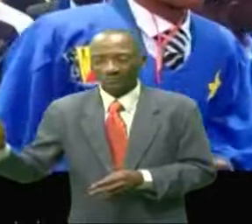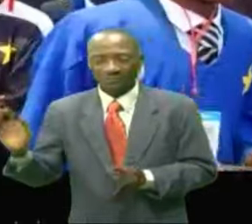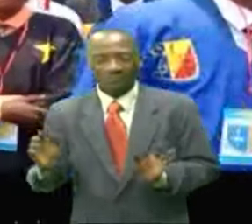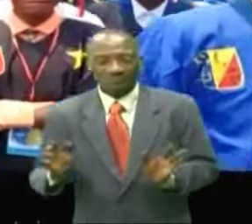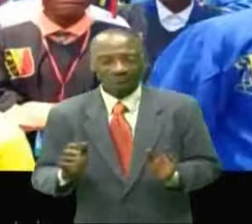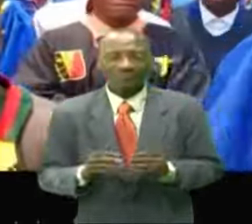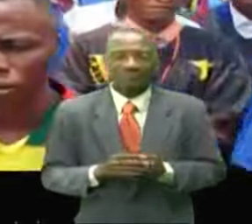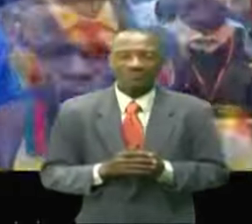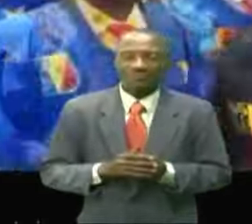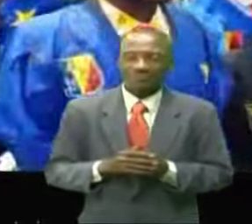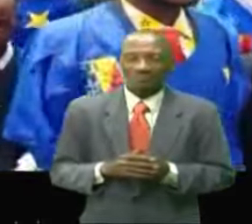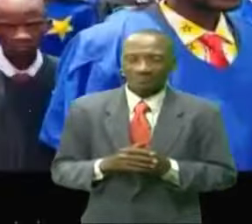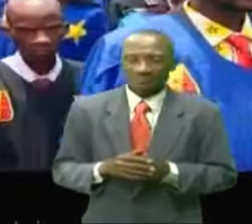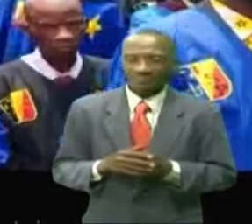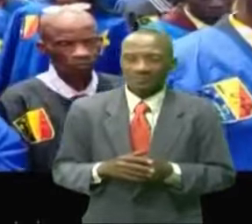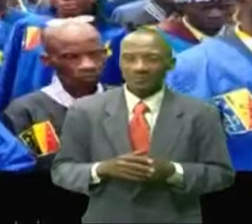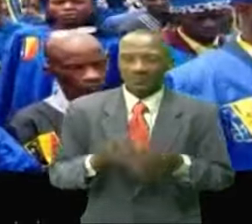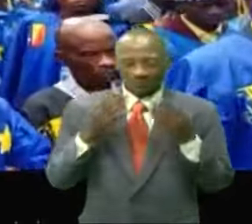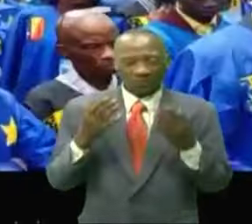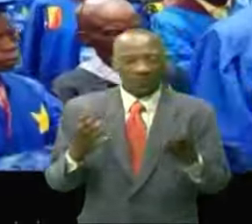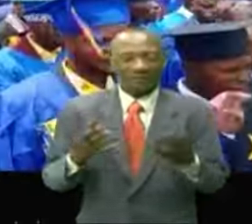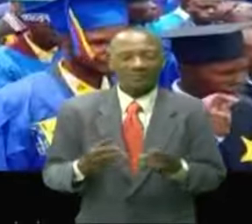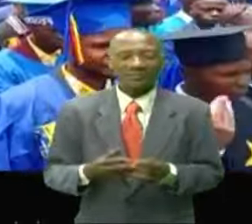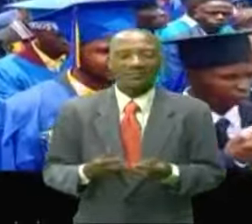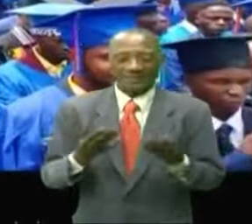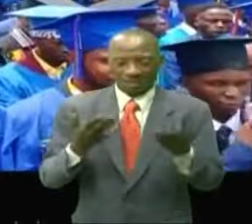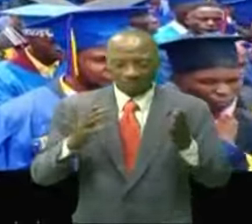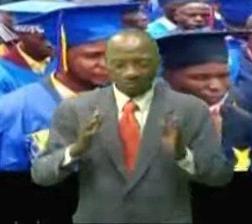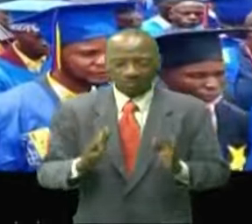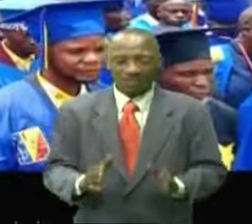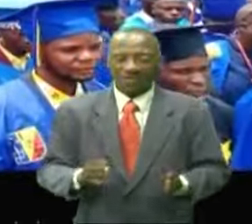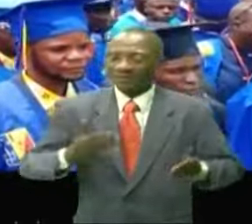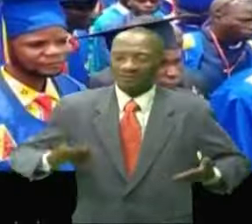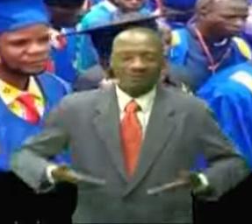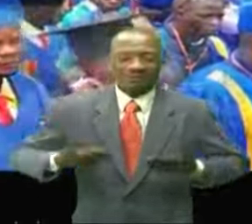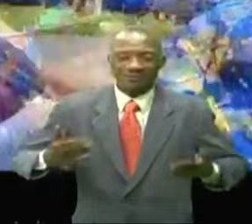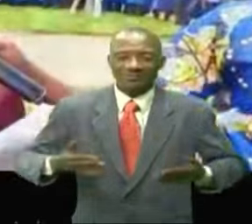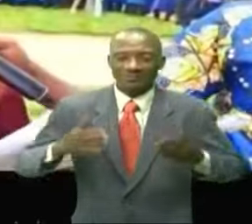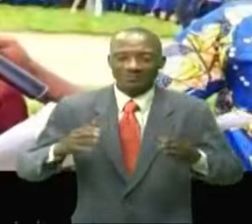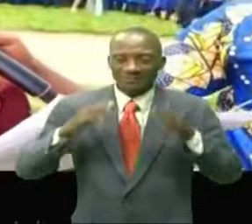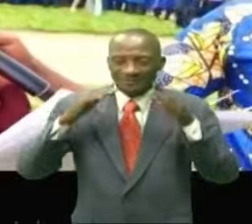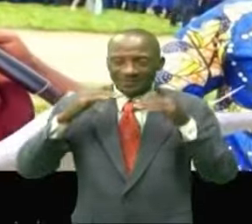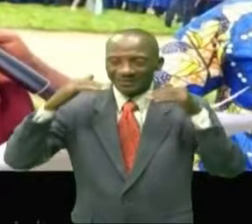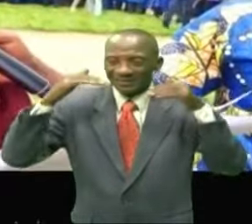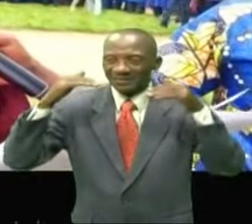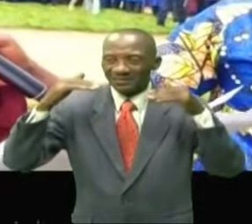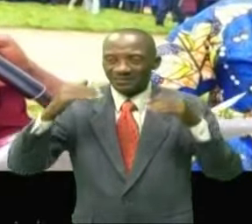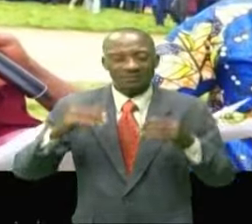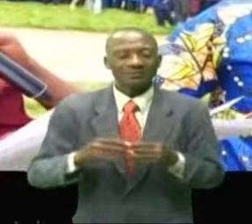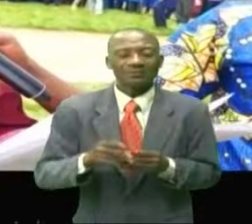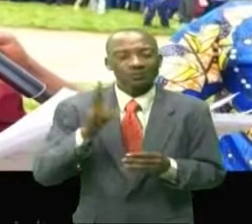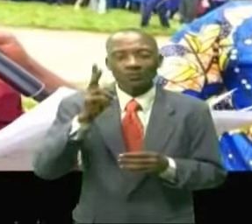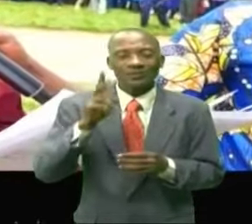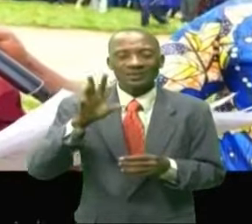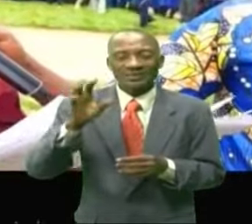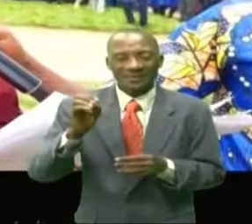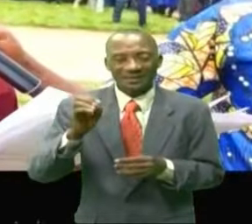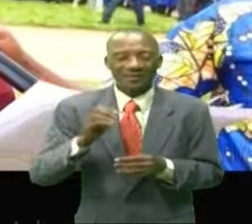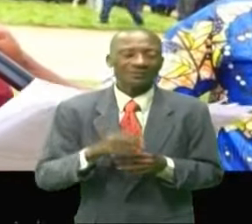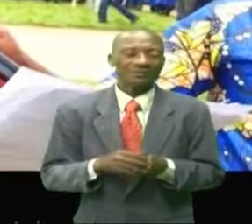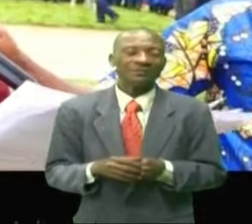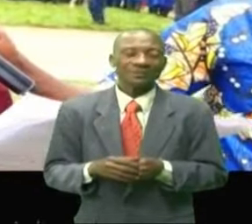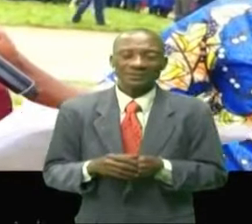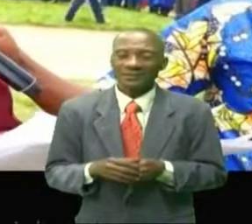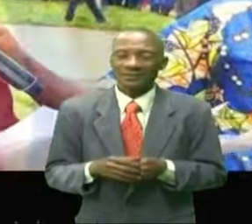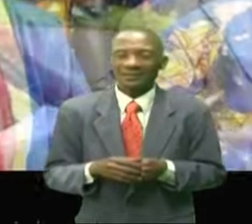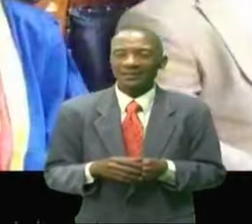jours mémorables pour les heureux lauréats de l'ISP Mweka, Pierre Chimwanga wa Chimwanga, secrétaire général académique, a